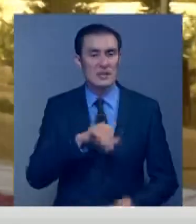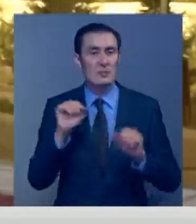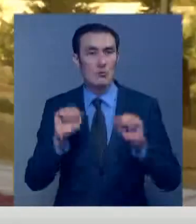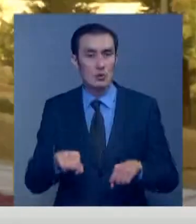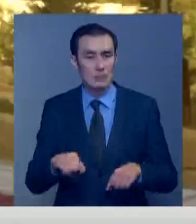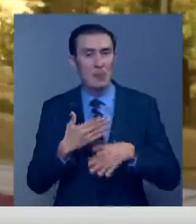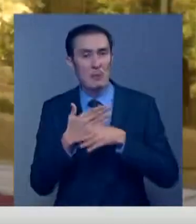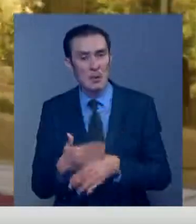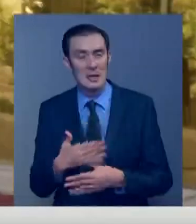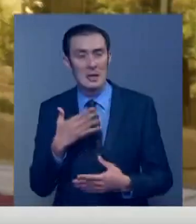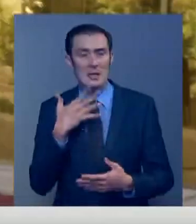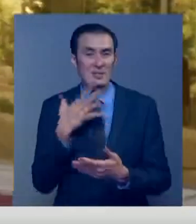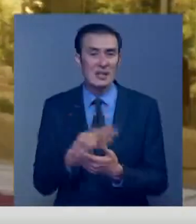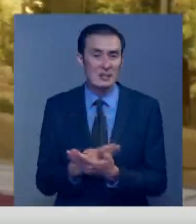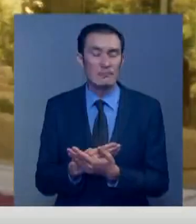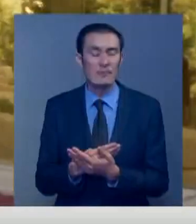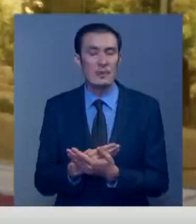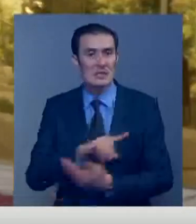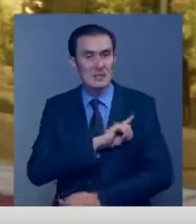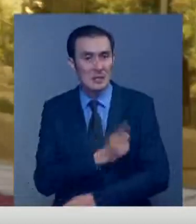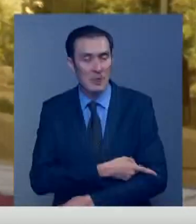помочь своими организационными